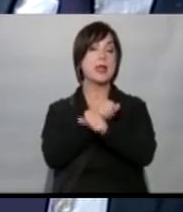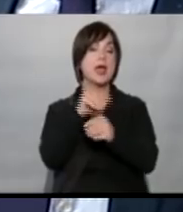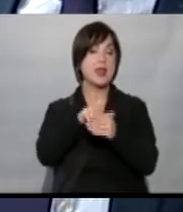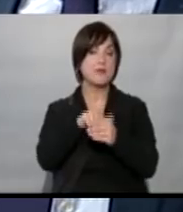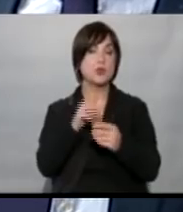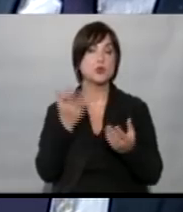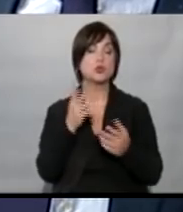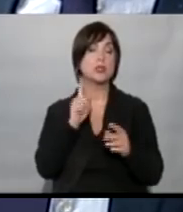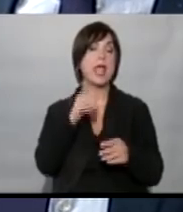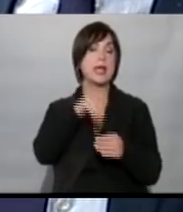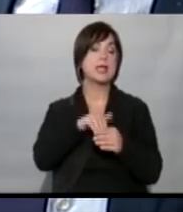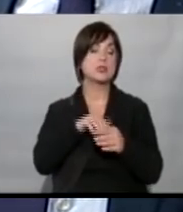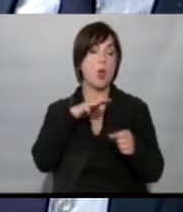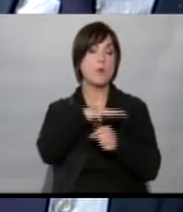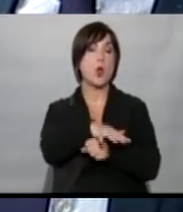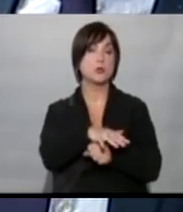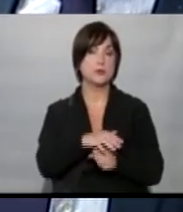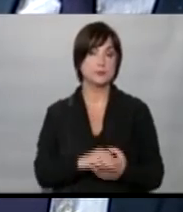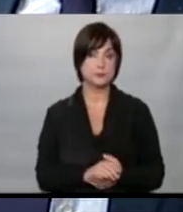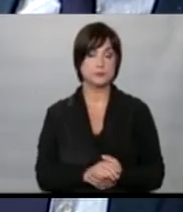не гласавте против? Тоа не можам да го сватам се уште.